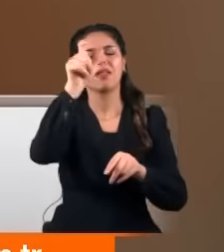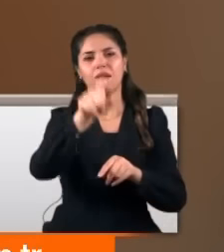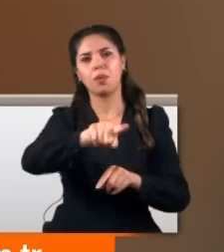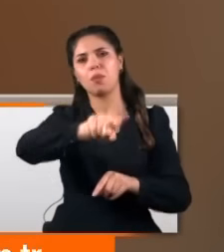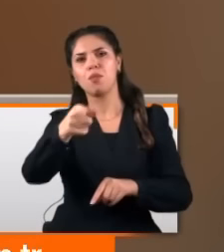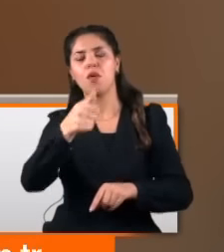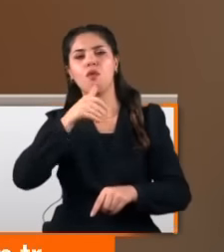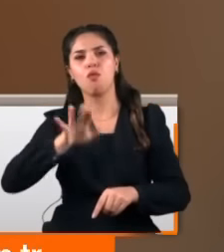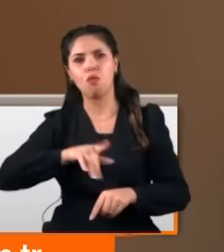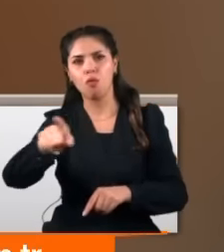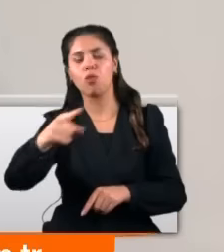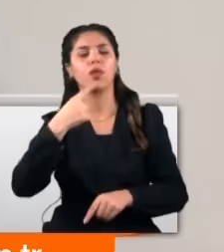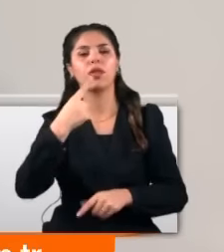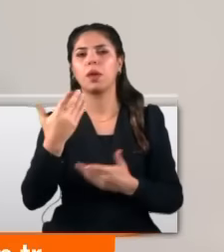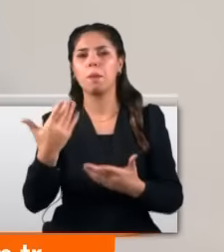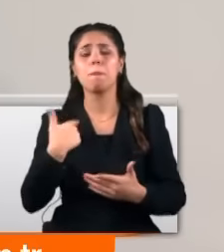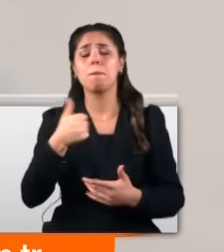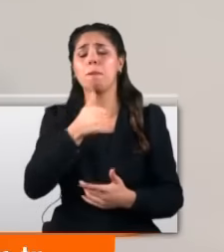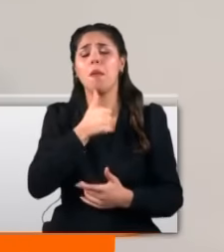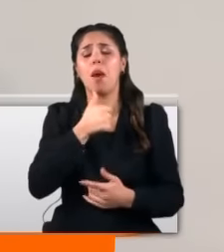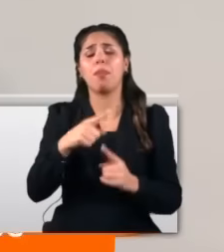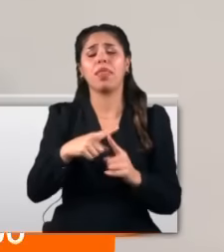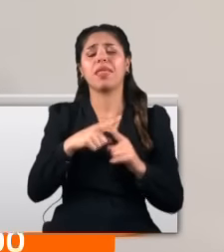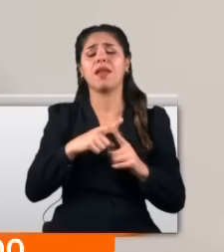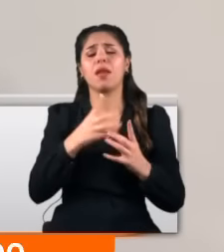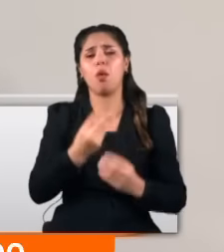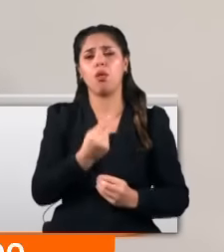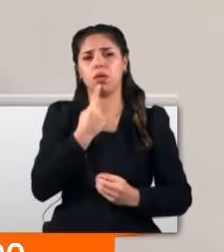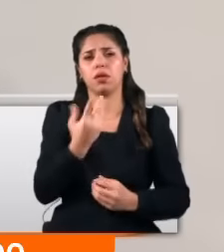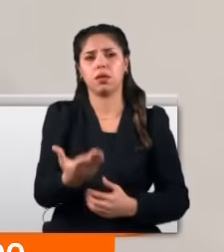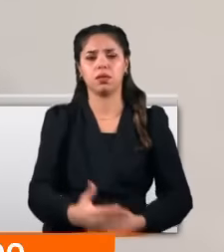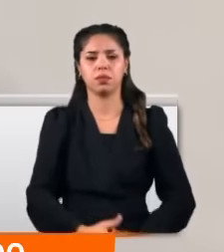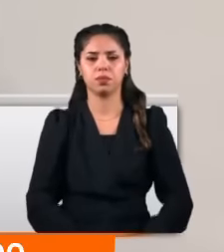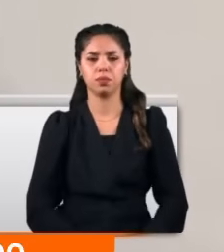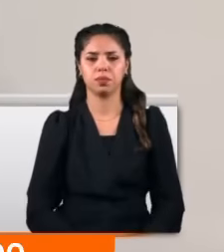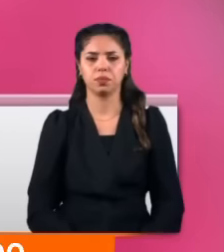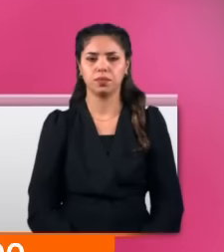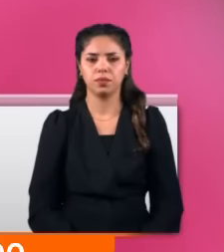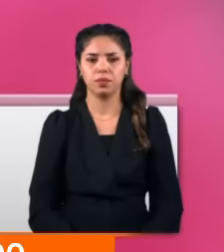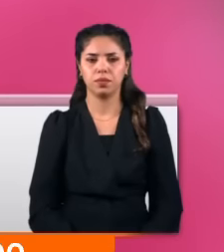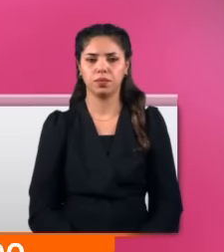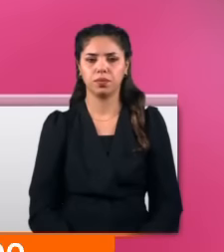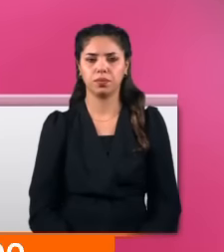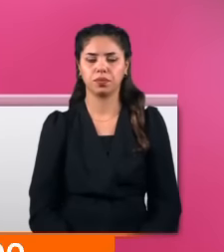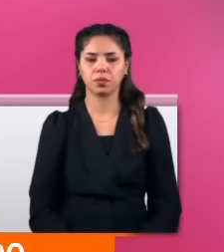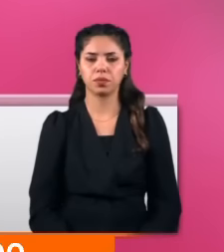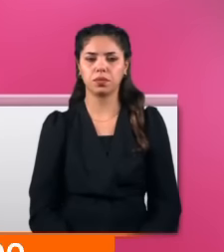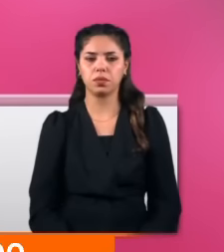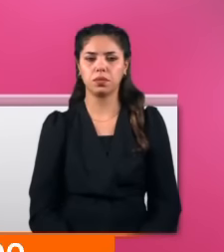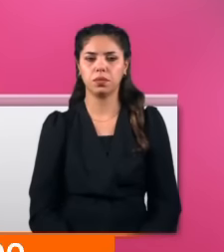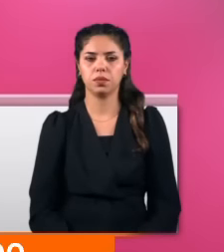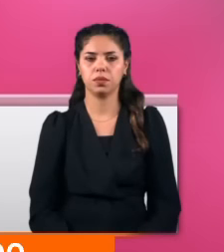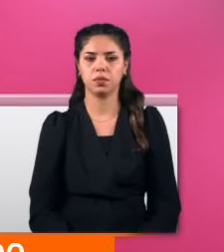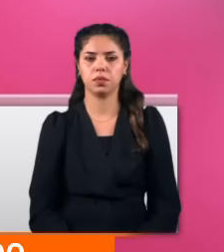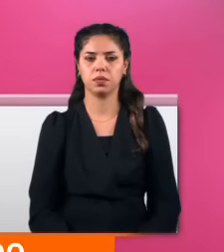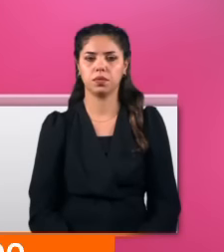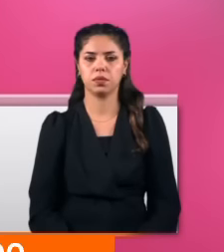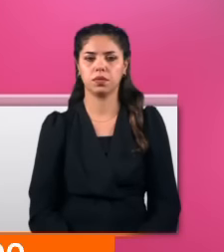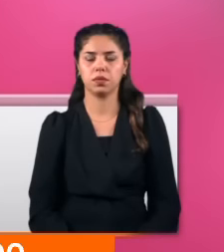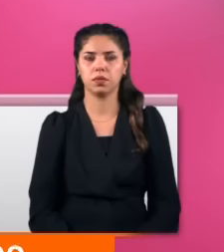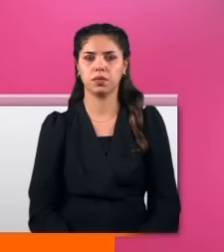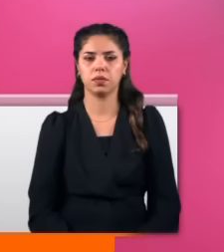babasının tehdit edildiğini söyledi. Dedi tehdit mehdit yapmış. Salim'den beklerim abi, ben öyle bir şey tehdit yapmış olabilir. Çünkü Salim onun en zayıf noktasını